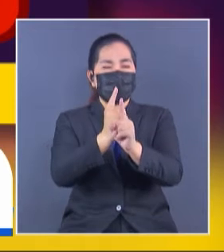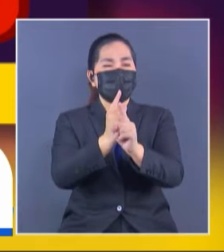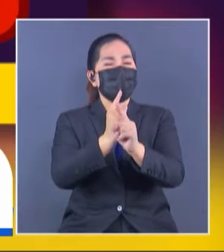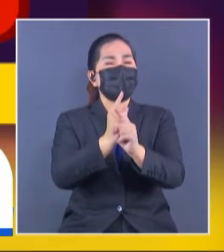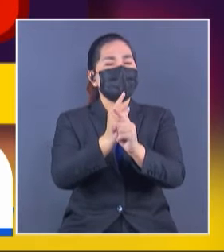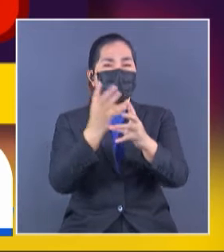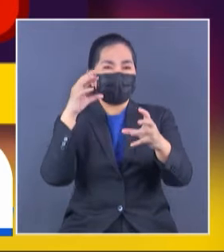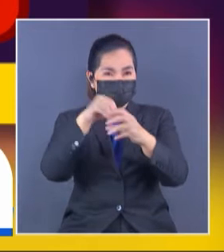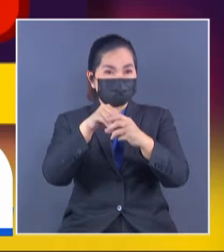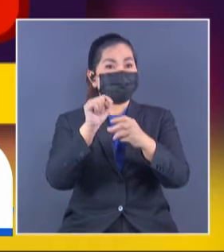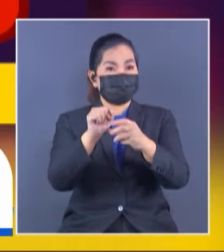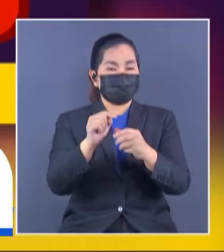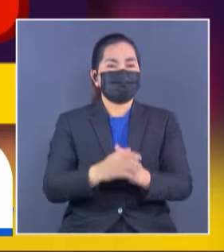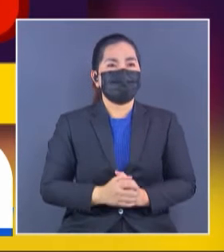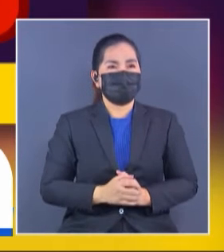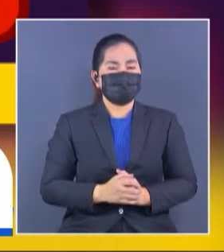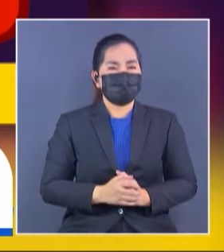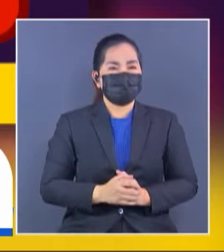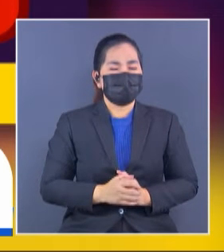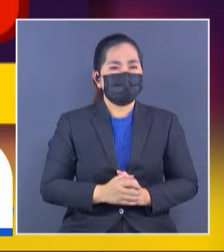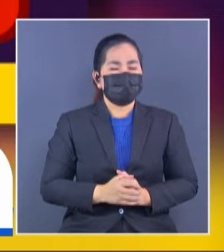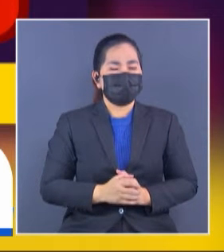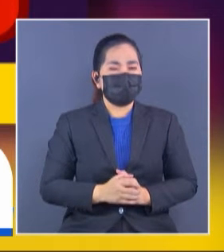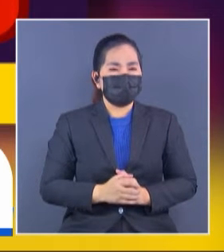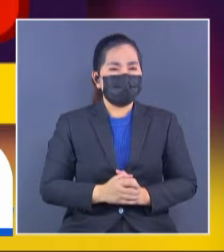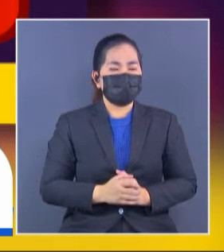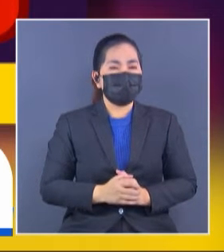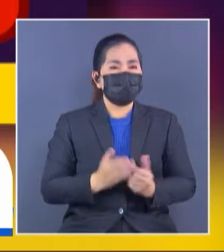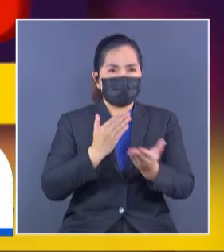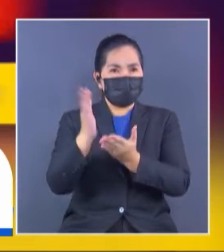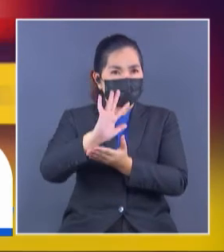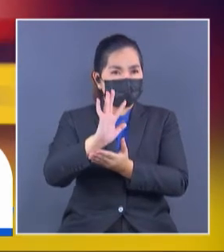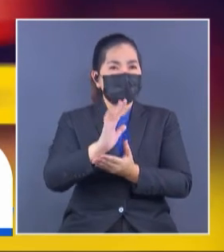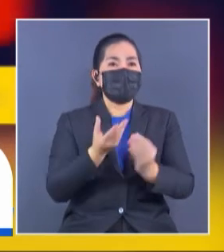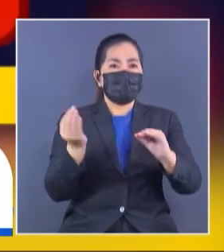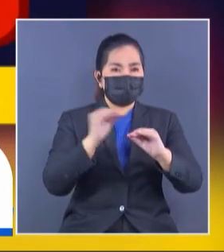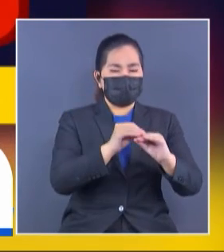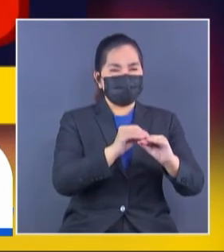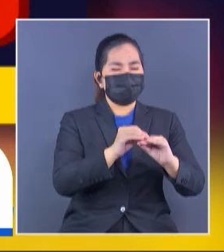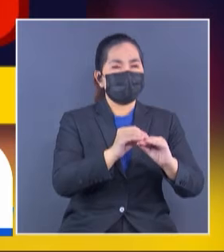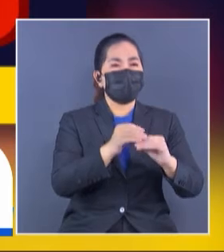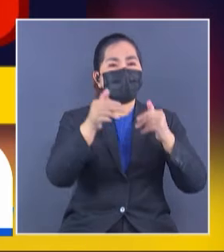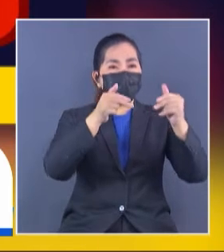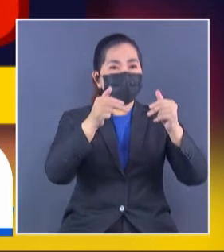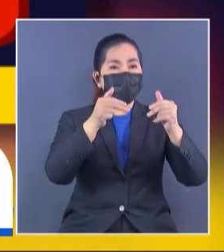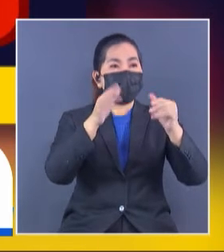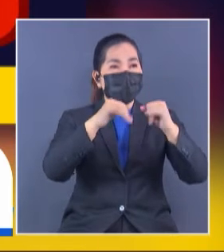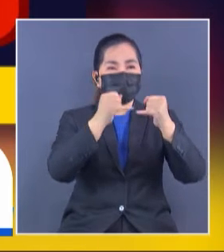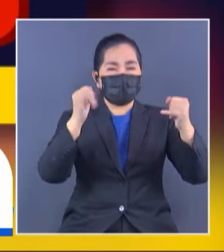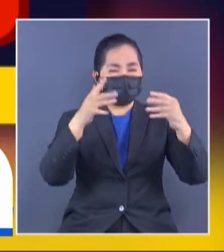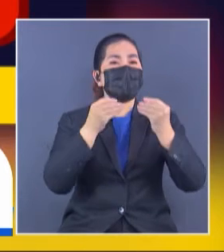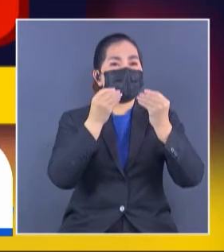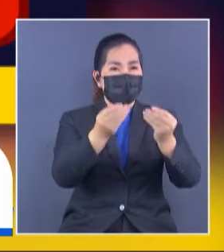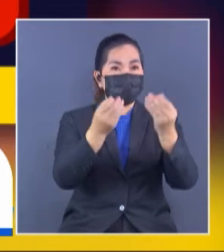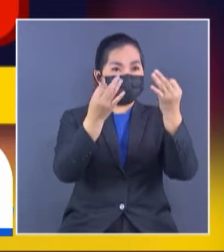ออนไลน์ Padฟอร์มชั้นนำครับไม่รวมซื้อแบบผ่อนชำระนะครับรับเพิ่มกล้องวงจรปิดไร้สายเป็นของสมนาคุณอีกด้วย